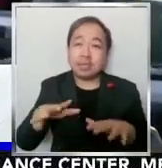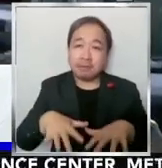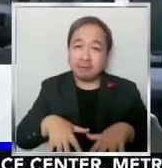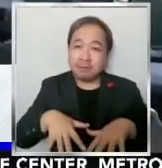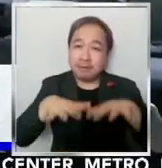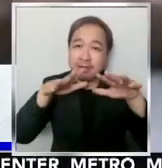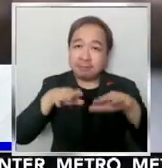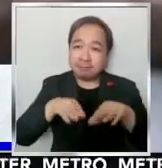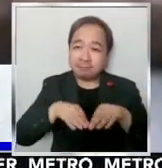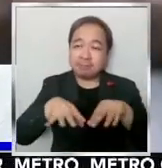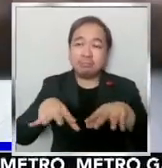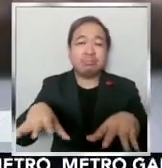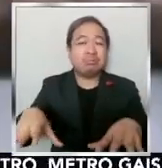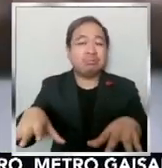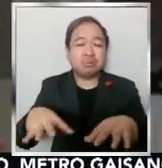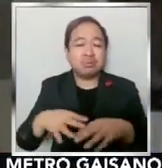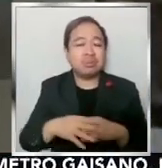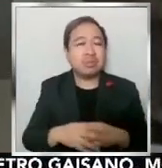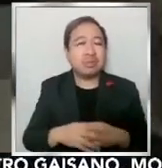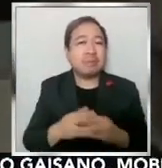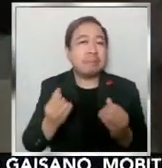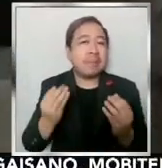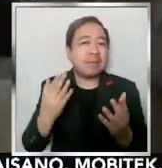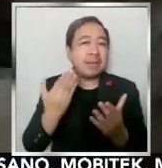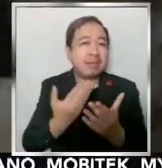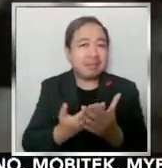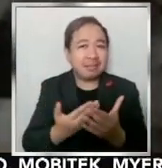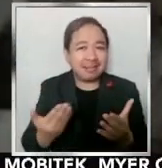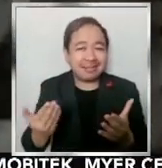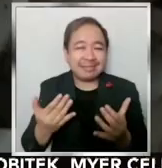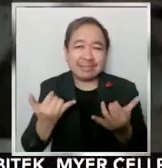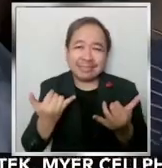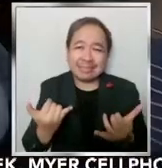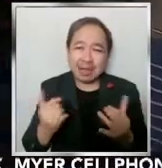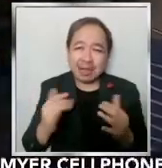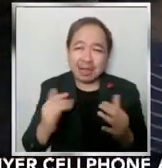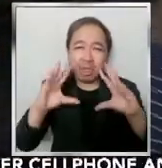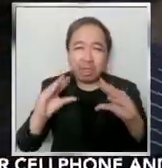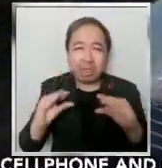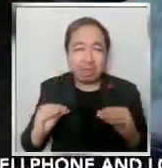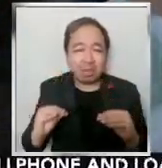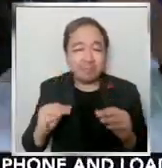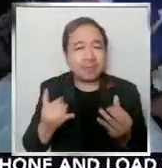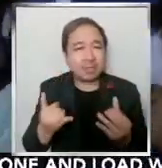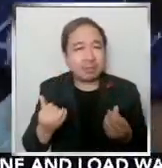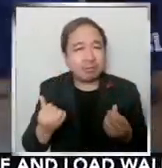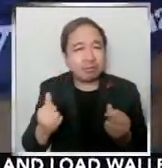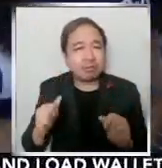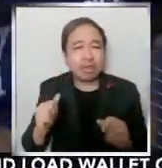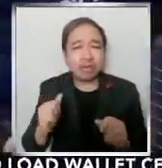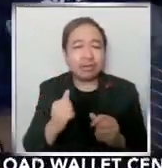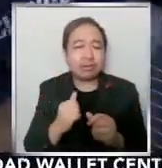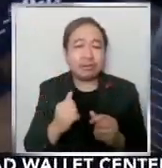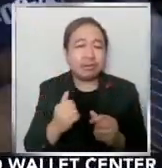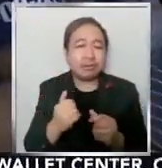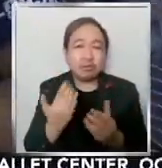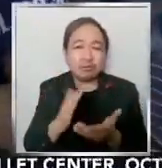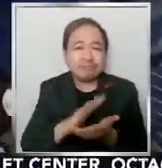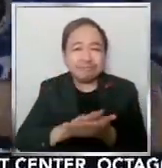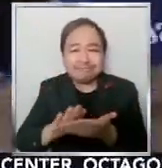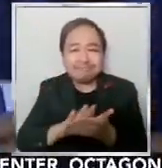Maraming kagamitan ang nabasa at ngayon pilit nilang isinasalba. Kaya sa pagpapatuloy ng